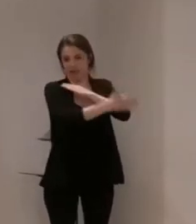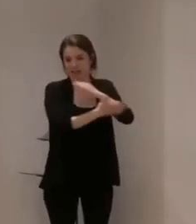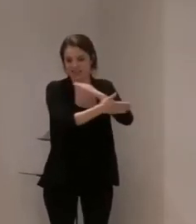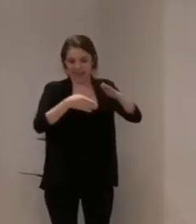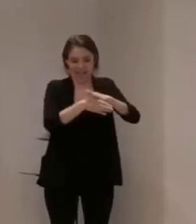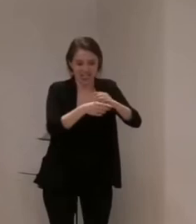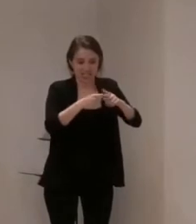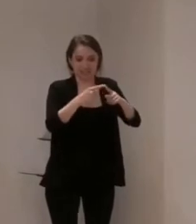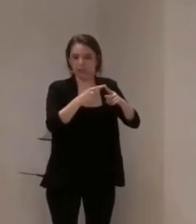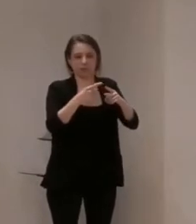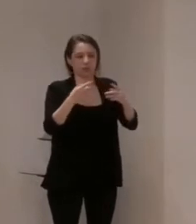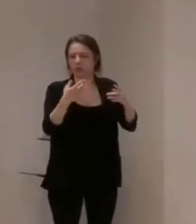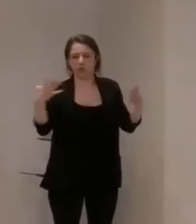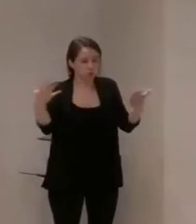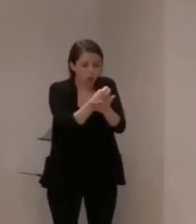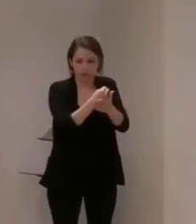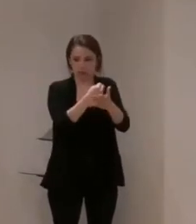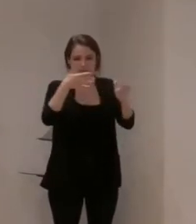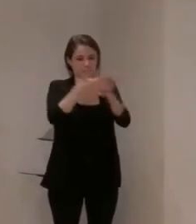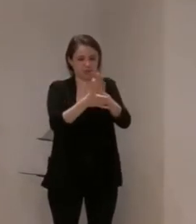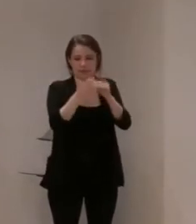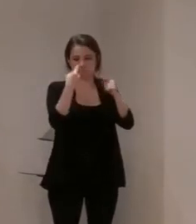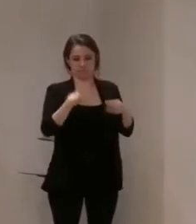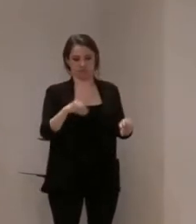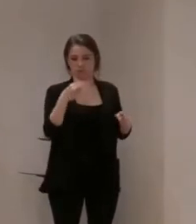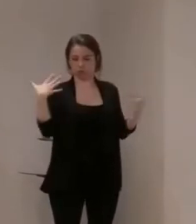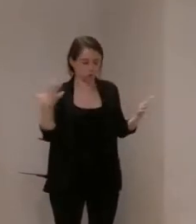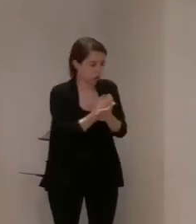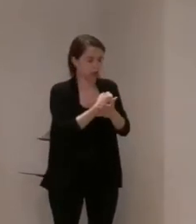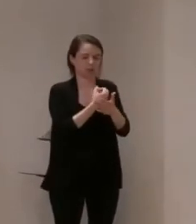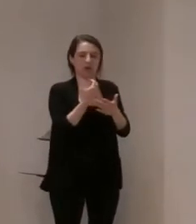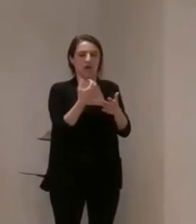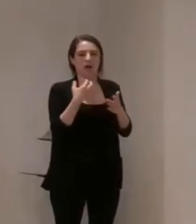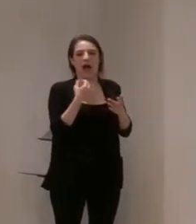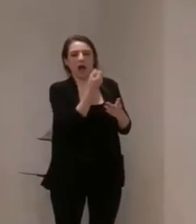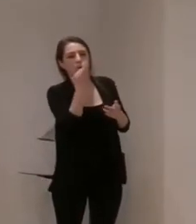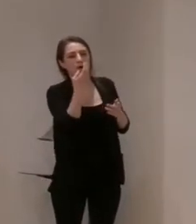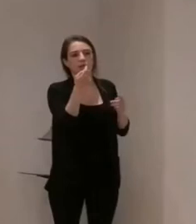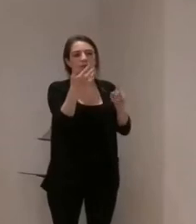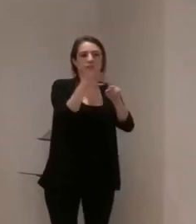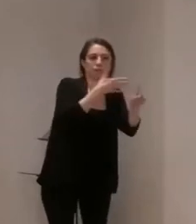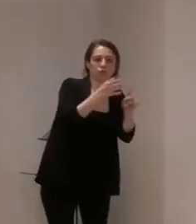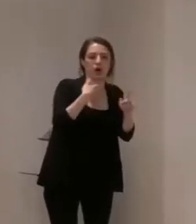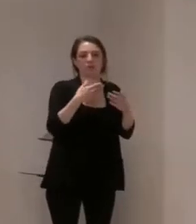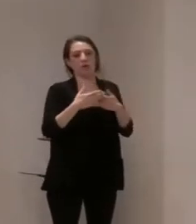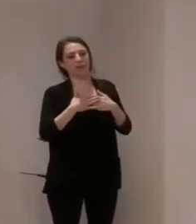amb el vàter i amb la regla, totes, totes. Però unes diuen que tenien un tracte doncs, més paternalista, els diuen que va una